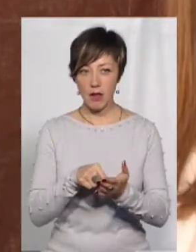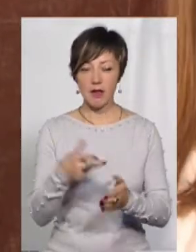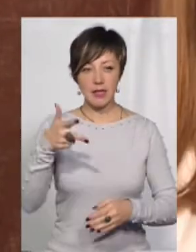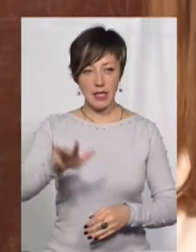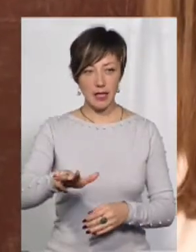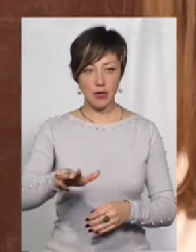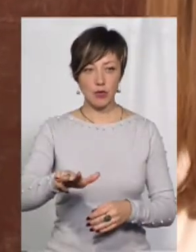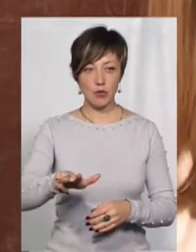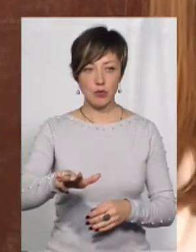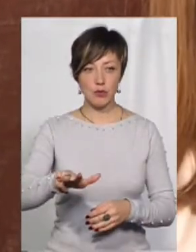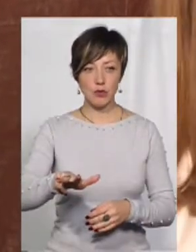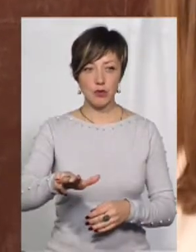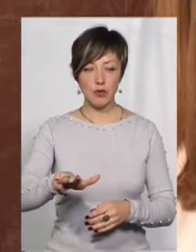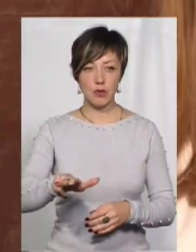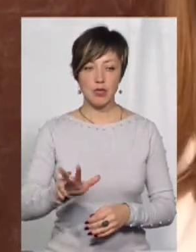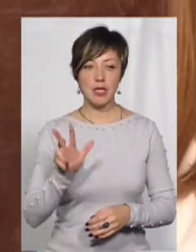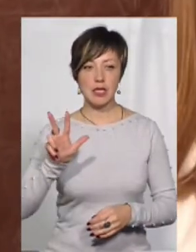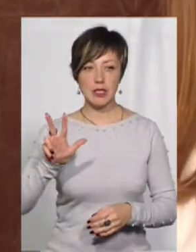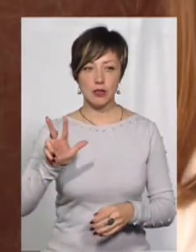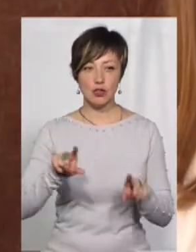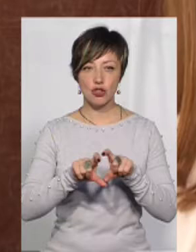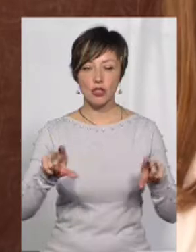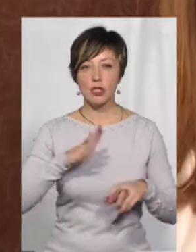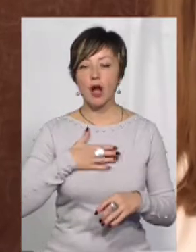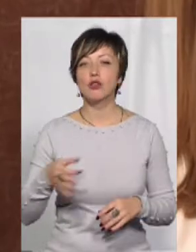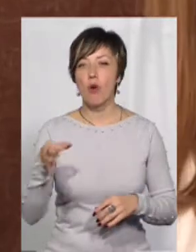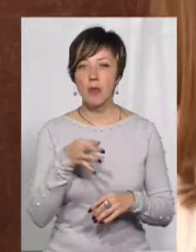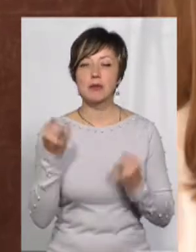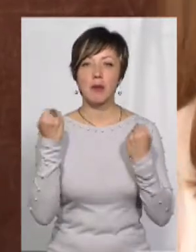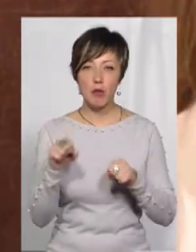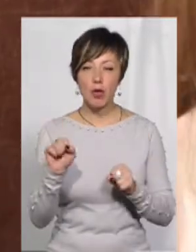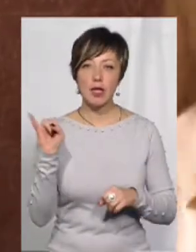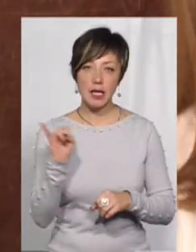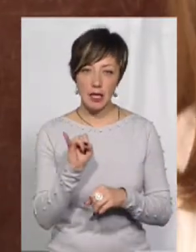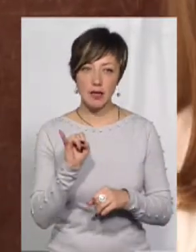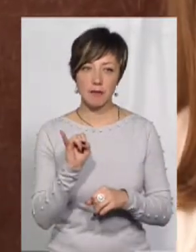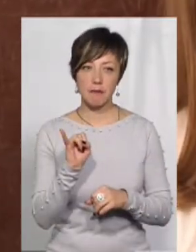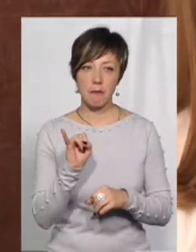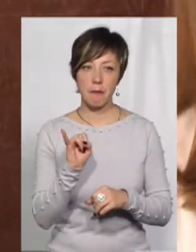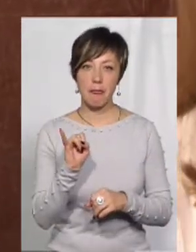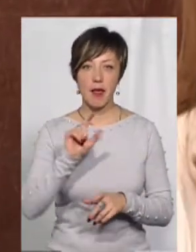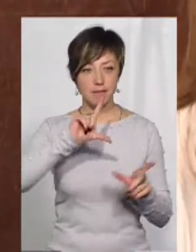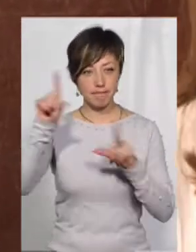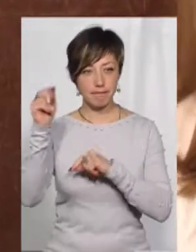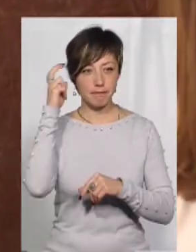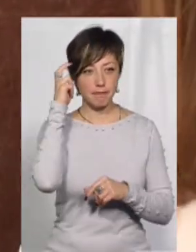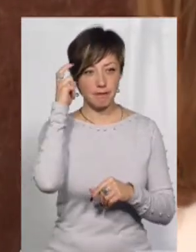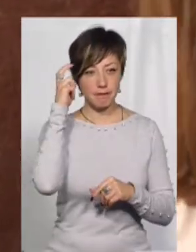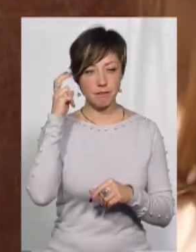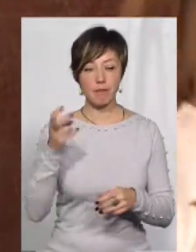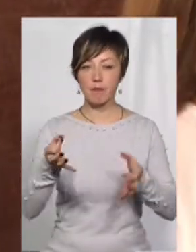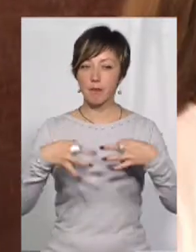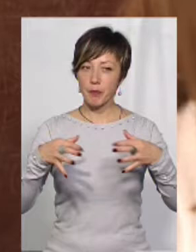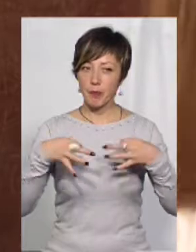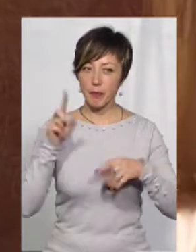трійку тих шкіл з нашої області, які перемогли. І ми відвідали місто Київ, де нам